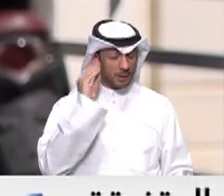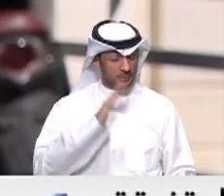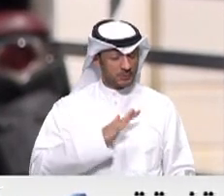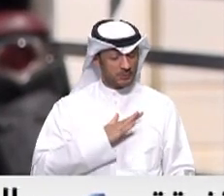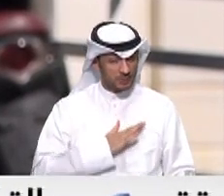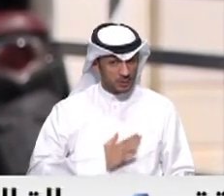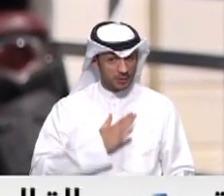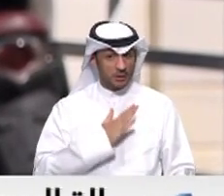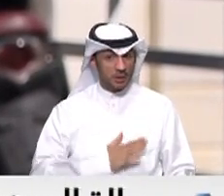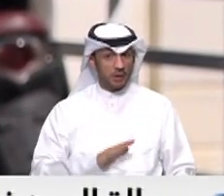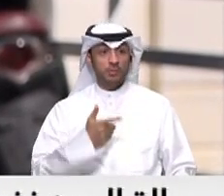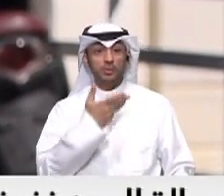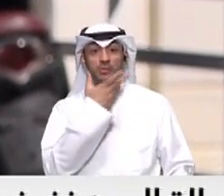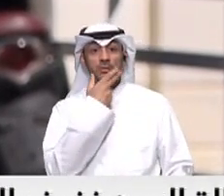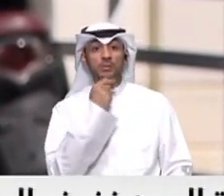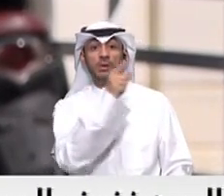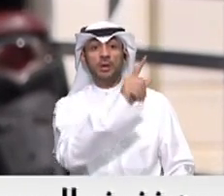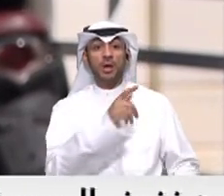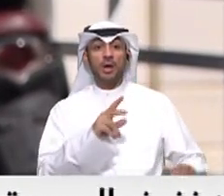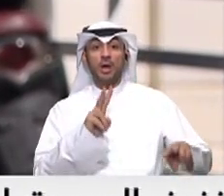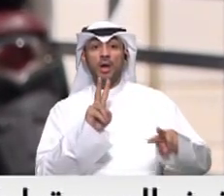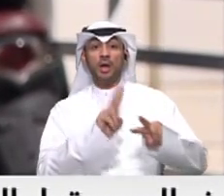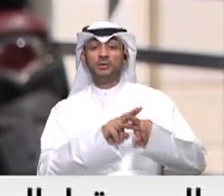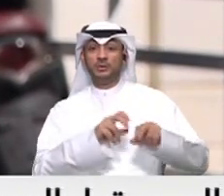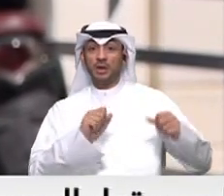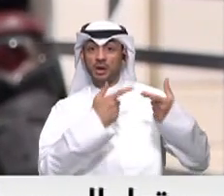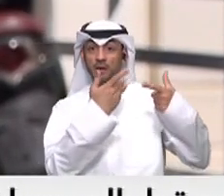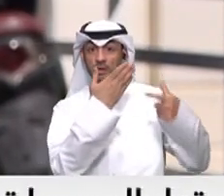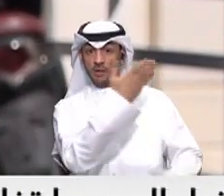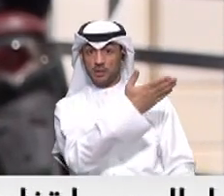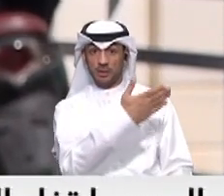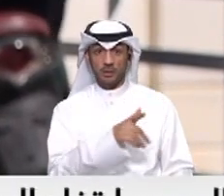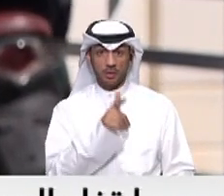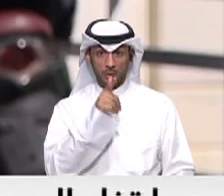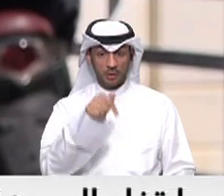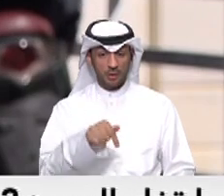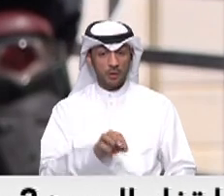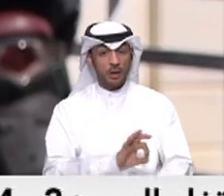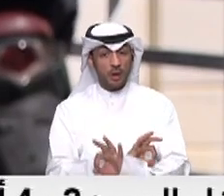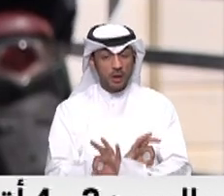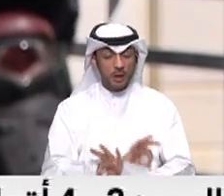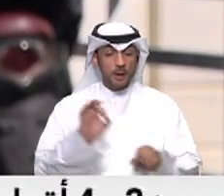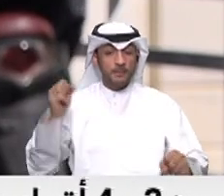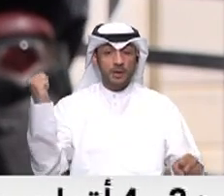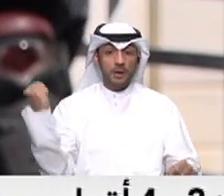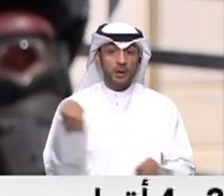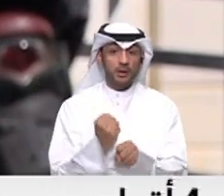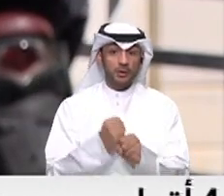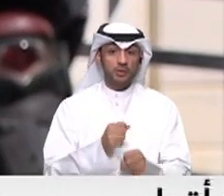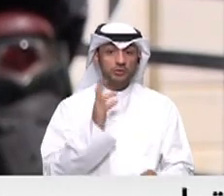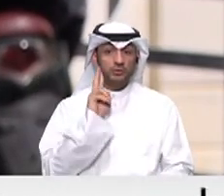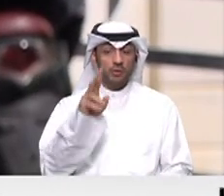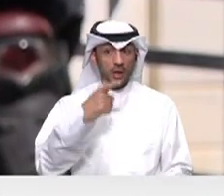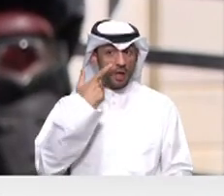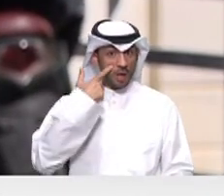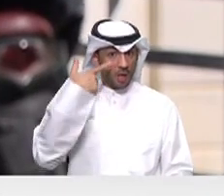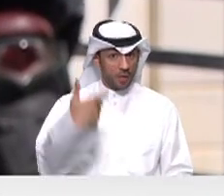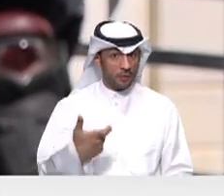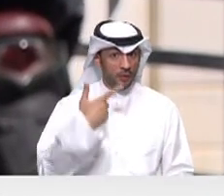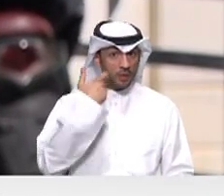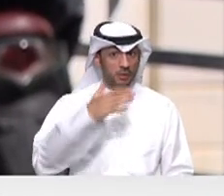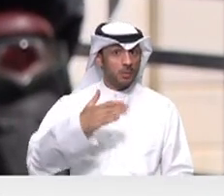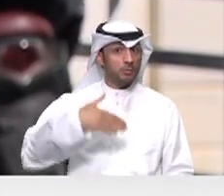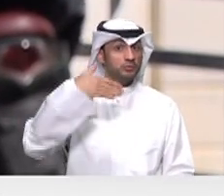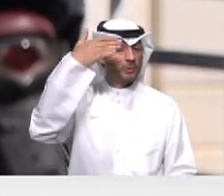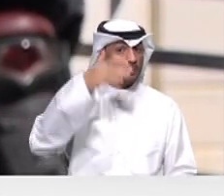بوجه عدو لا يميز بين الحجر والبشر، فيضع كل إمكانياته تحضراً لجميع